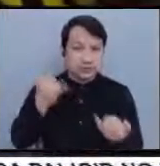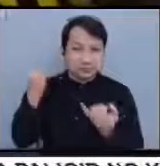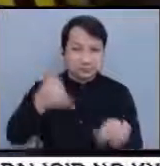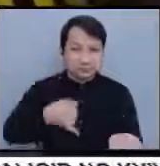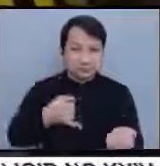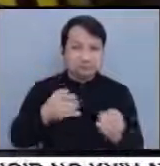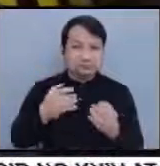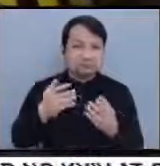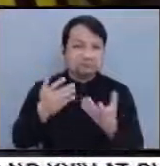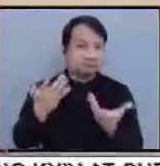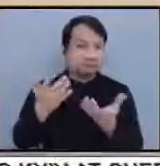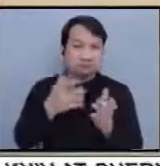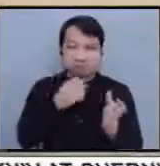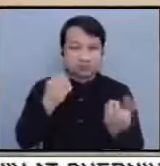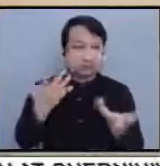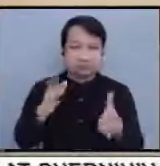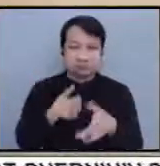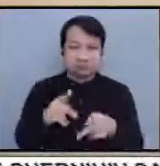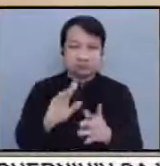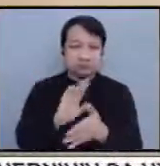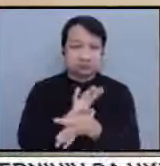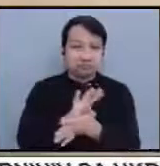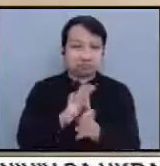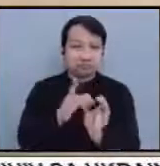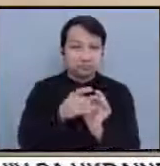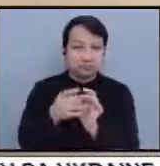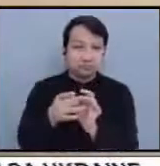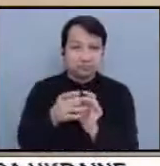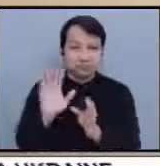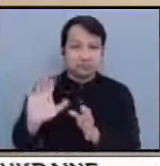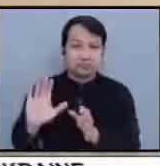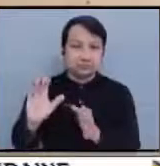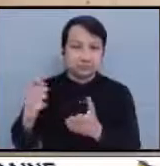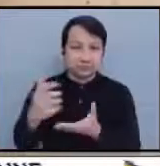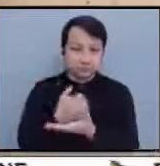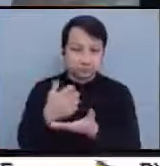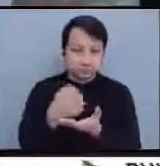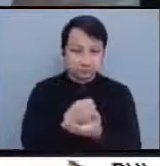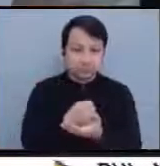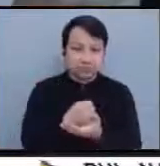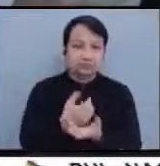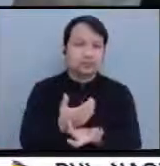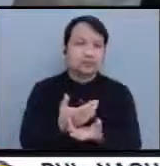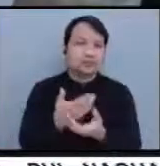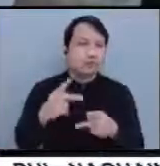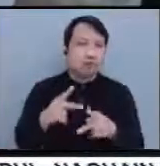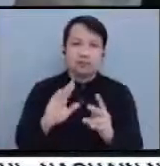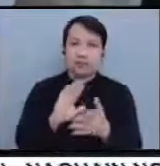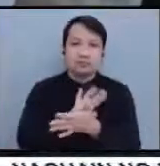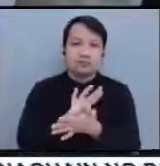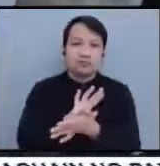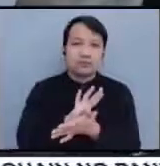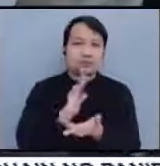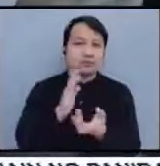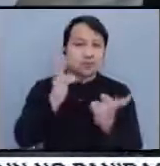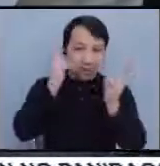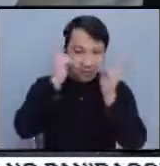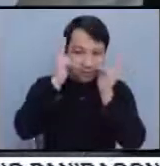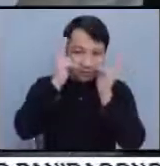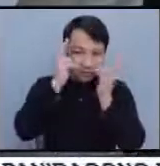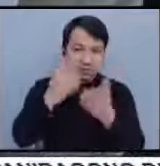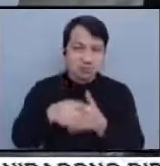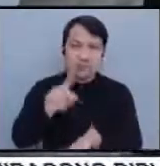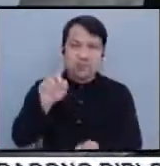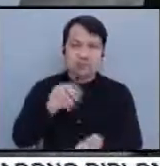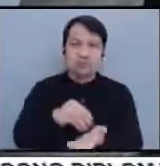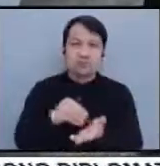naman silang nakikipag-ugnayan sa Bureau of Customs para masabat ang mga kontrabandong produkto. Sa ngayon, higit 1 bilyong piso na raw na halaga